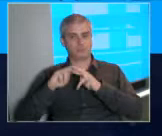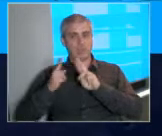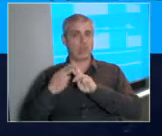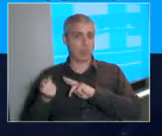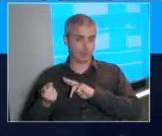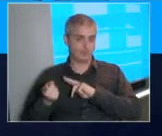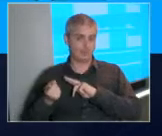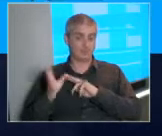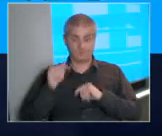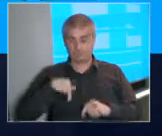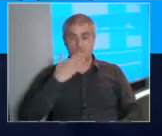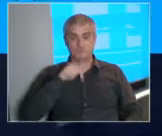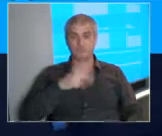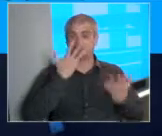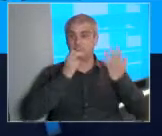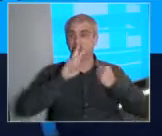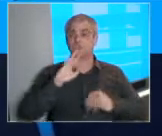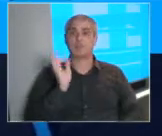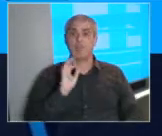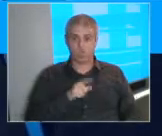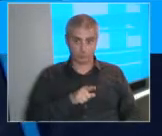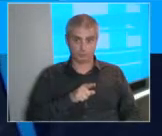לעולם. אם פה בארץ 92%